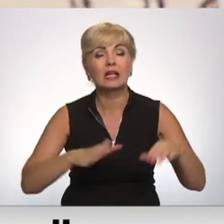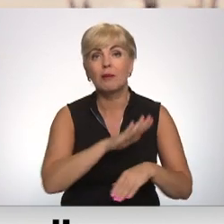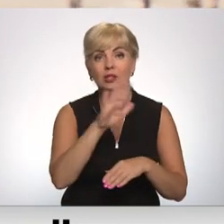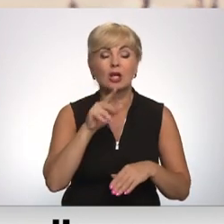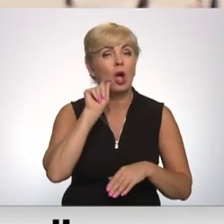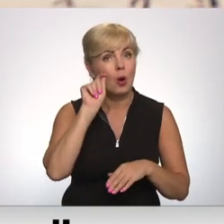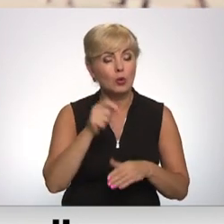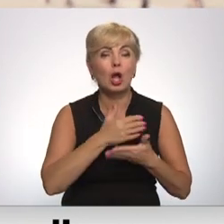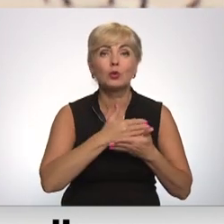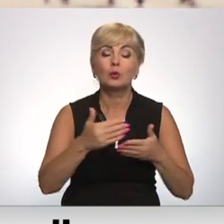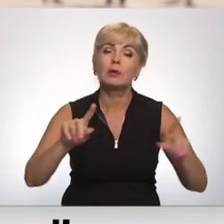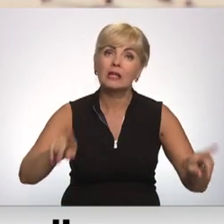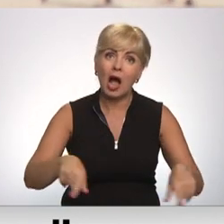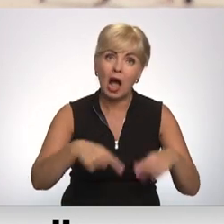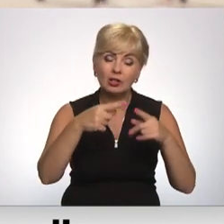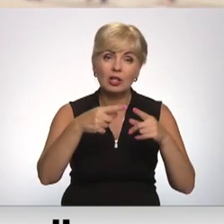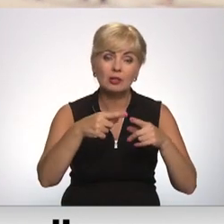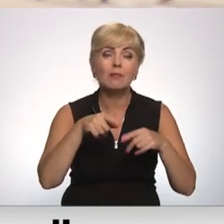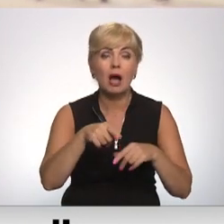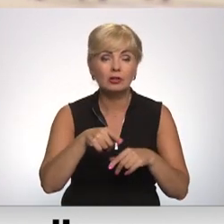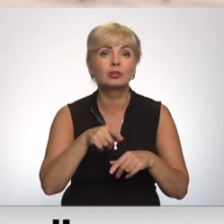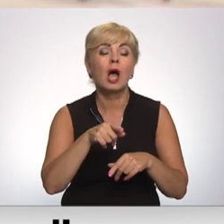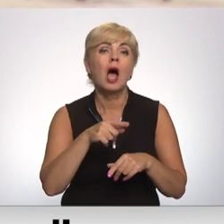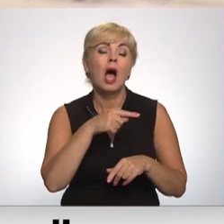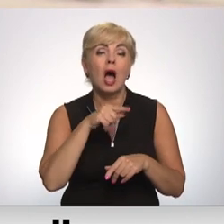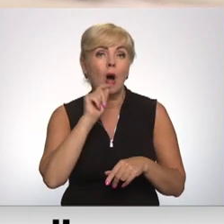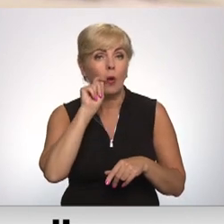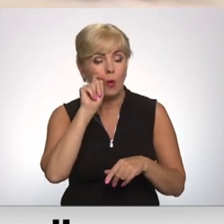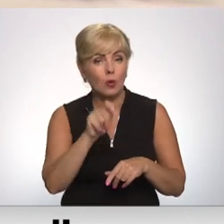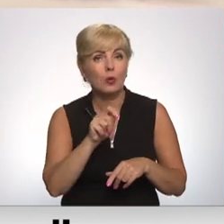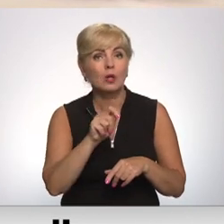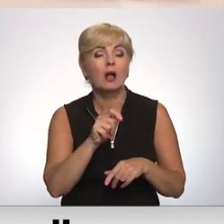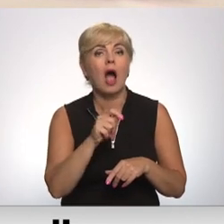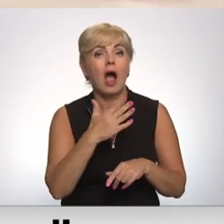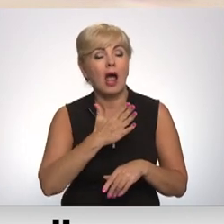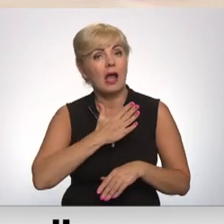Ukraina turpinātu attīstīties un lai Krīma ir Ukrainai. Ļoti mīlu savu Ukrainu.